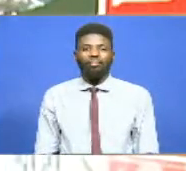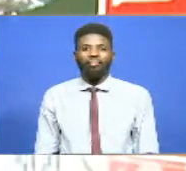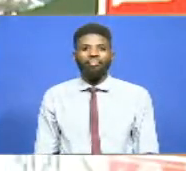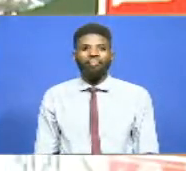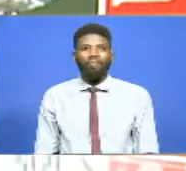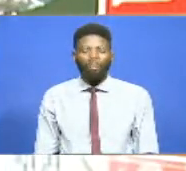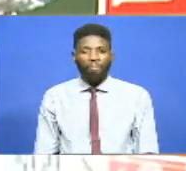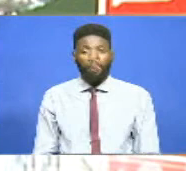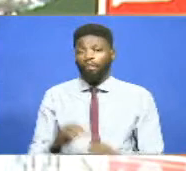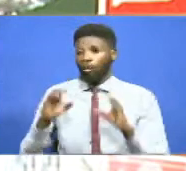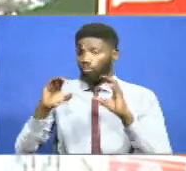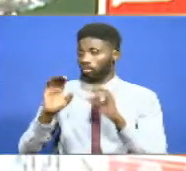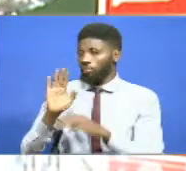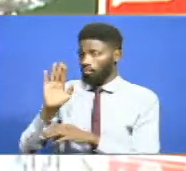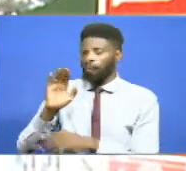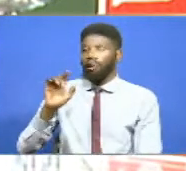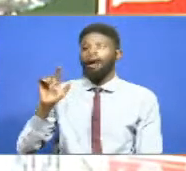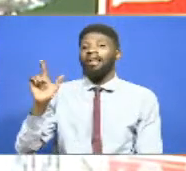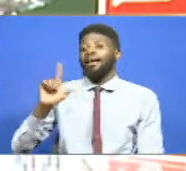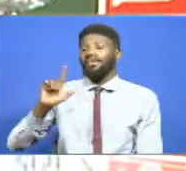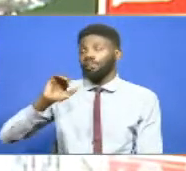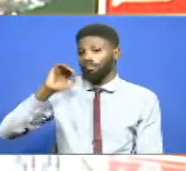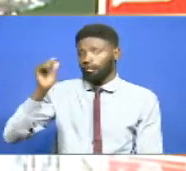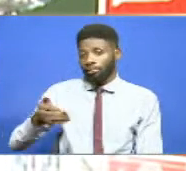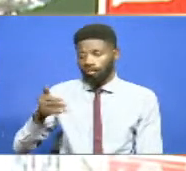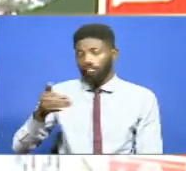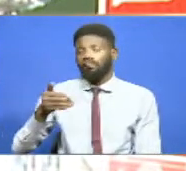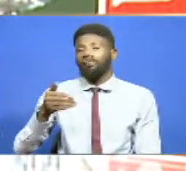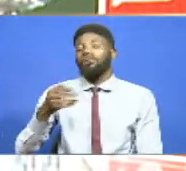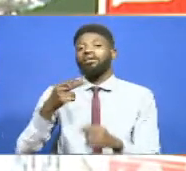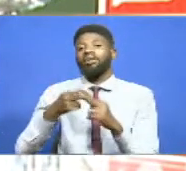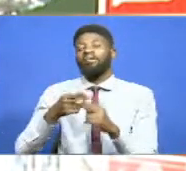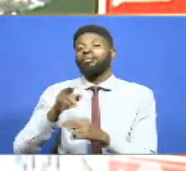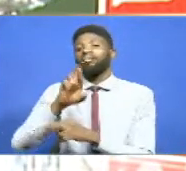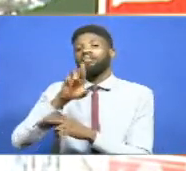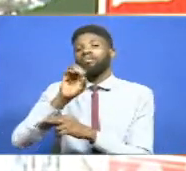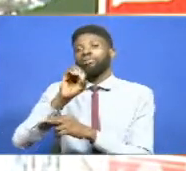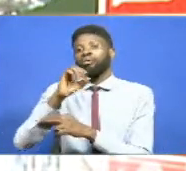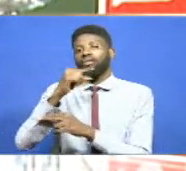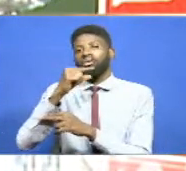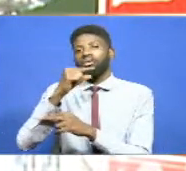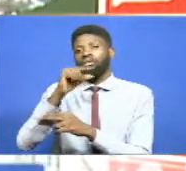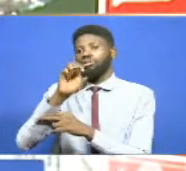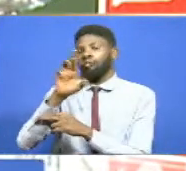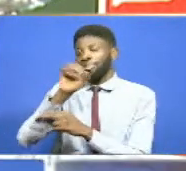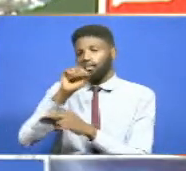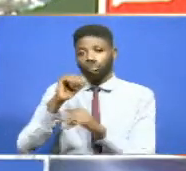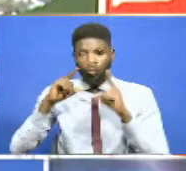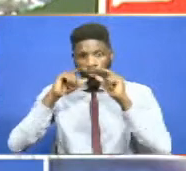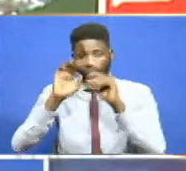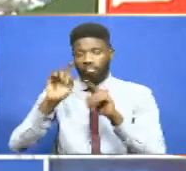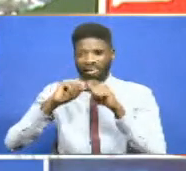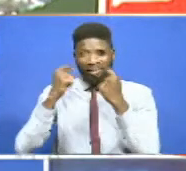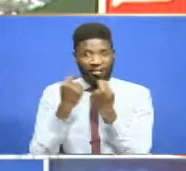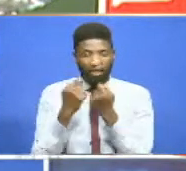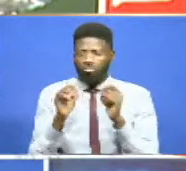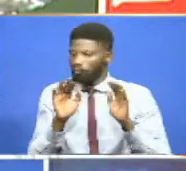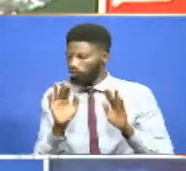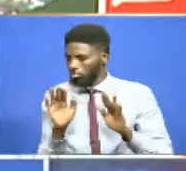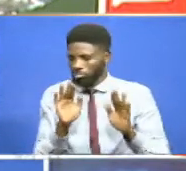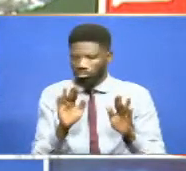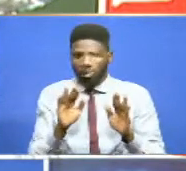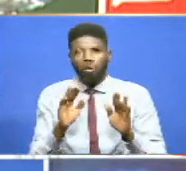Na kocha wa klabu cha Leicester City Brendan Rodgers amesema kuwa timu yake itakuwa tulivu na bila uoga